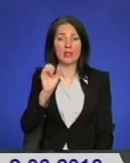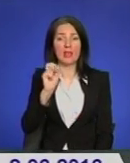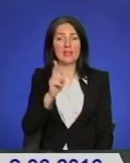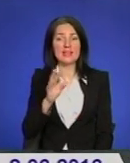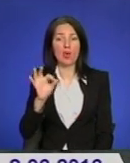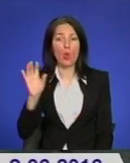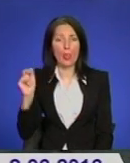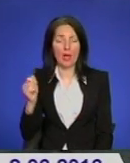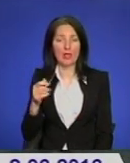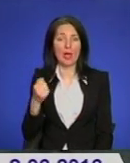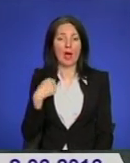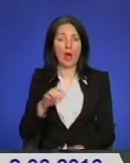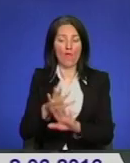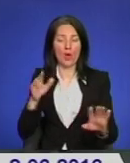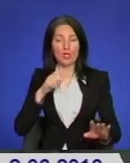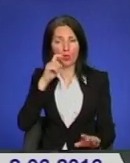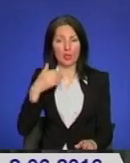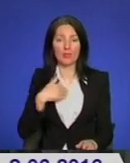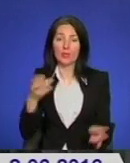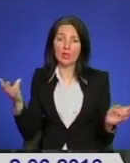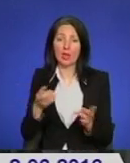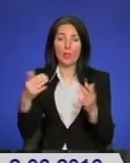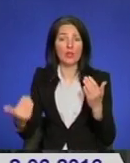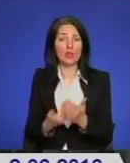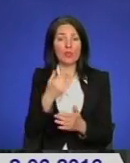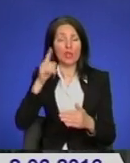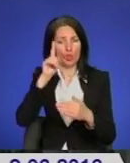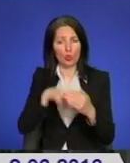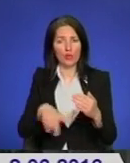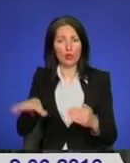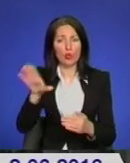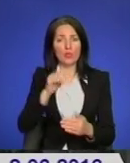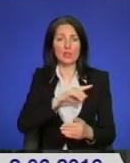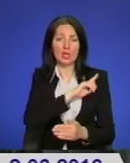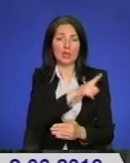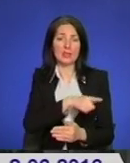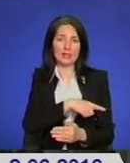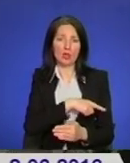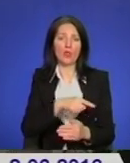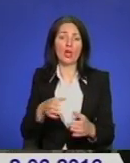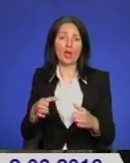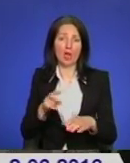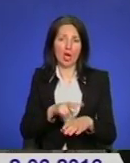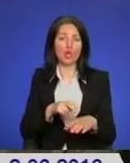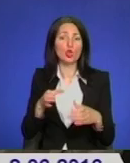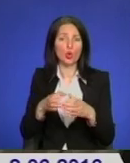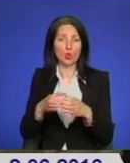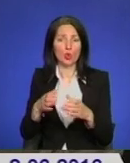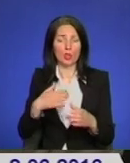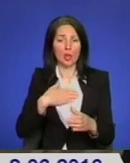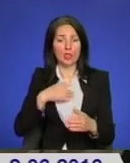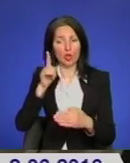треба творити, скажімо, довіру до всіх силових структур наших, довіру населення і